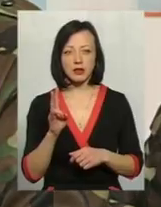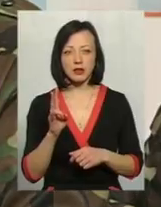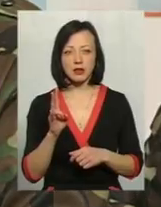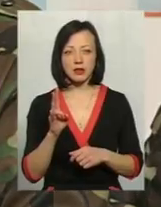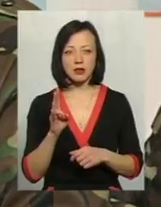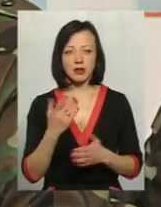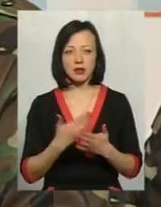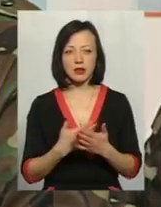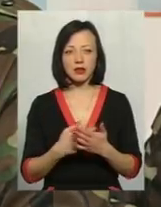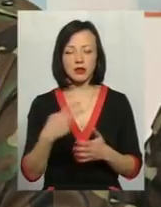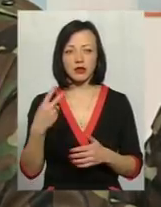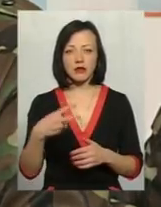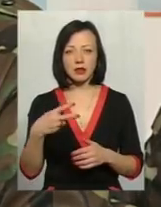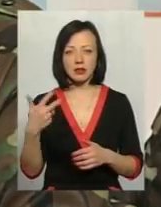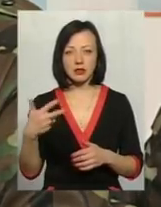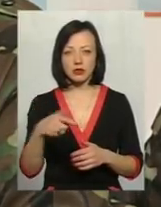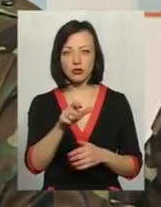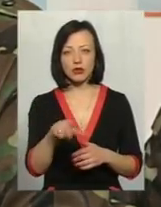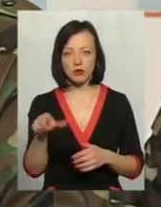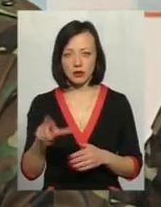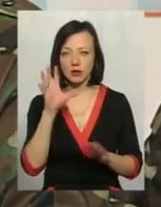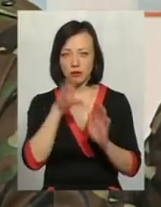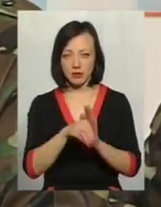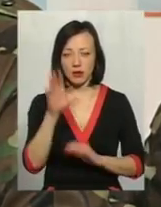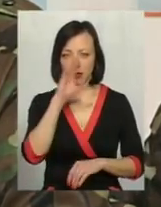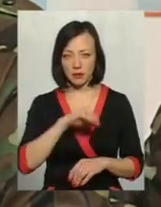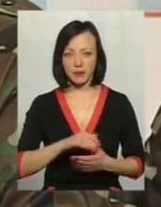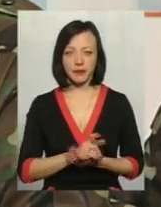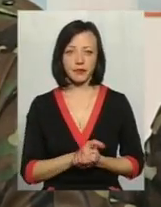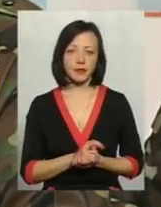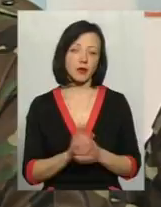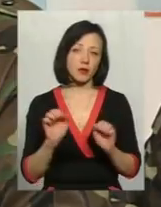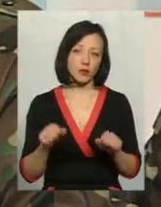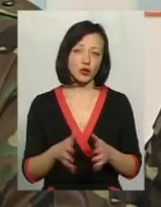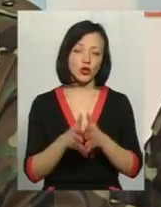ну, 20-30 чоловік, мабуть, поміститься. Там